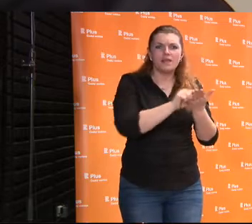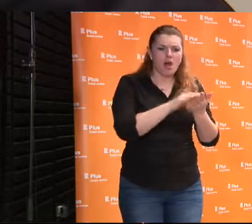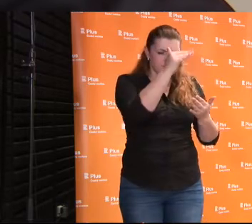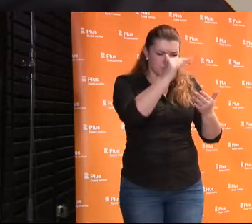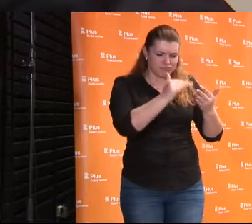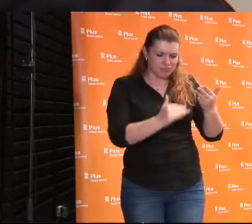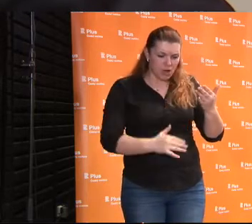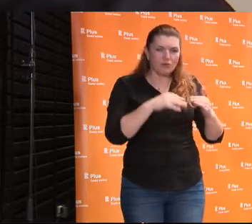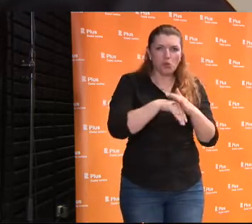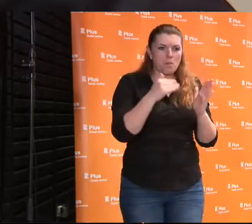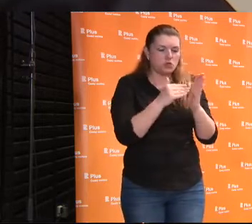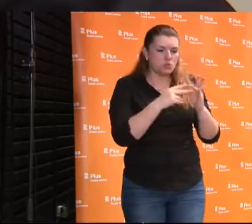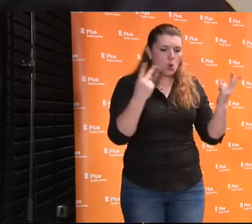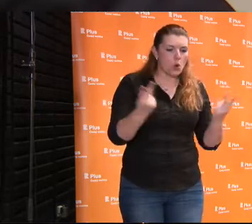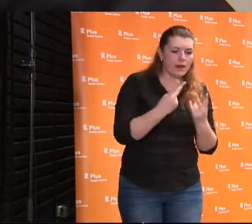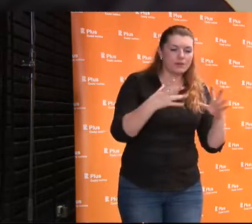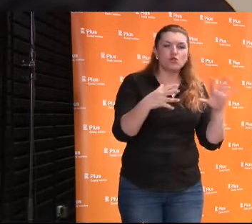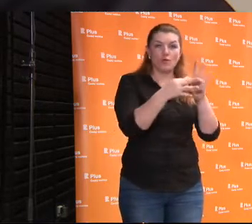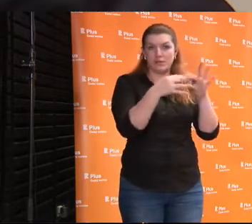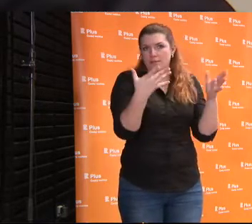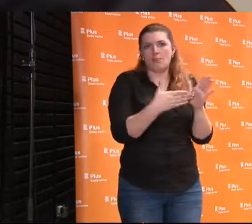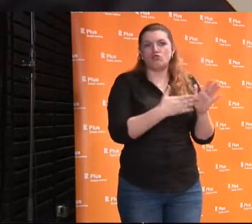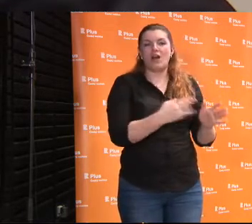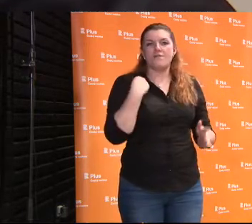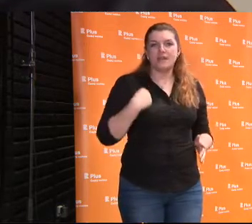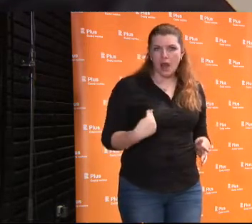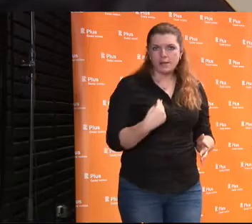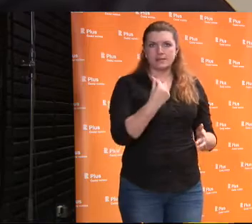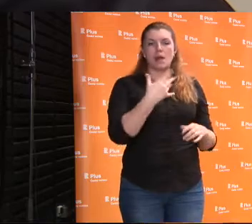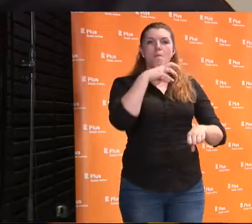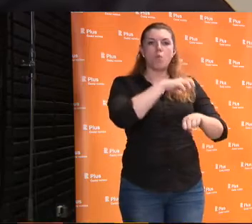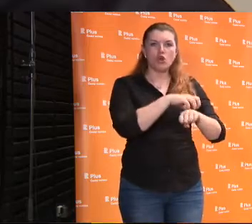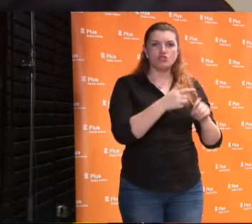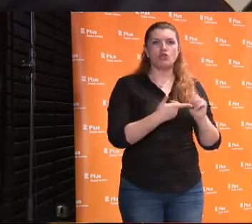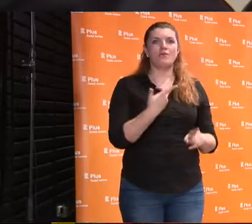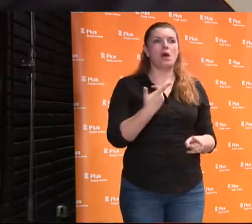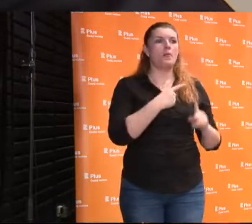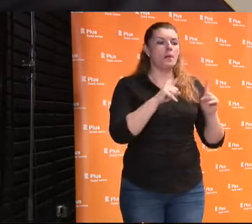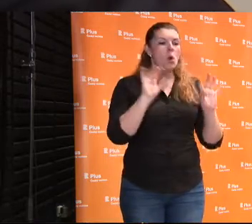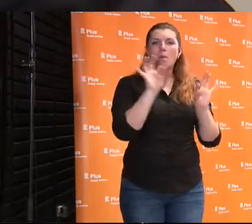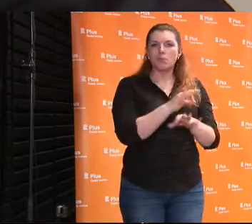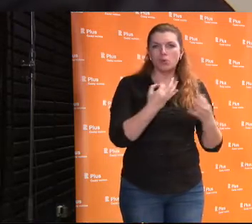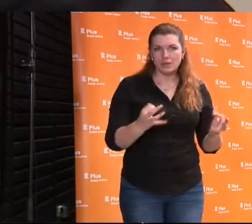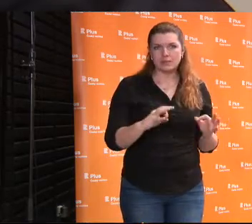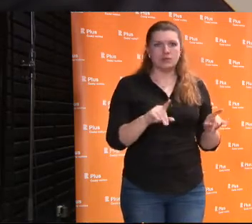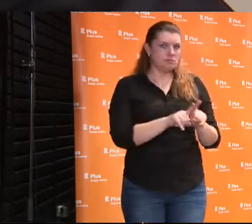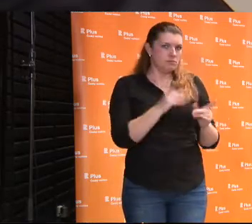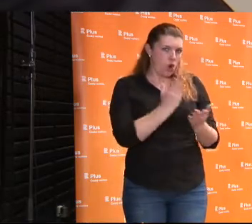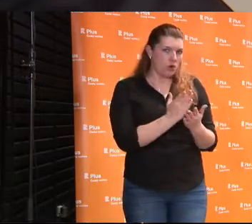hledat souvislosti finančnictví, pojišťovnictví, některý průmysl, protože ten